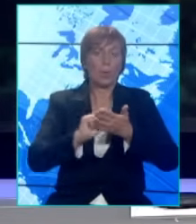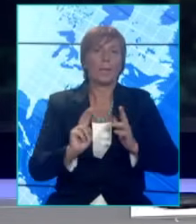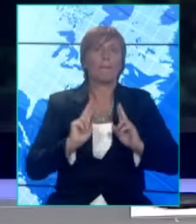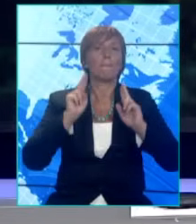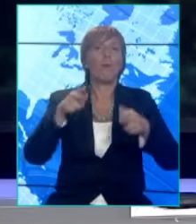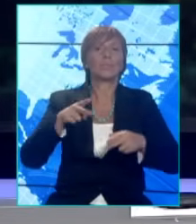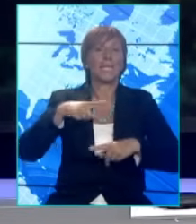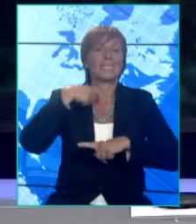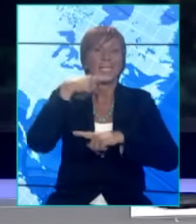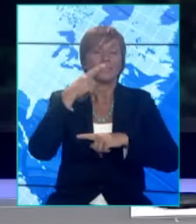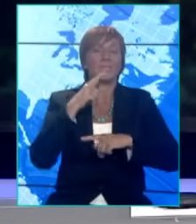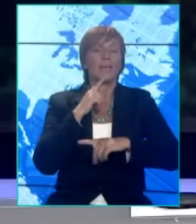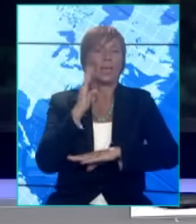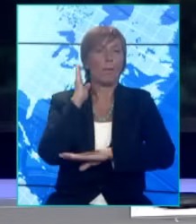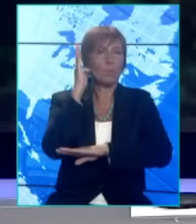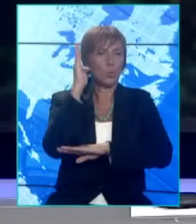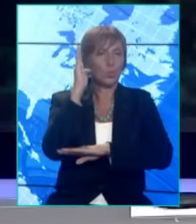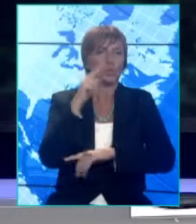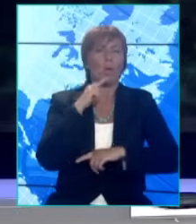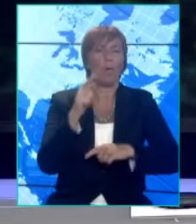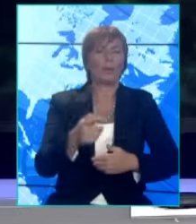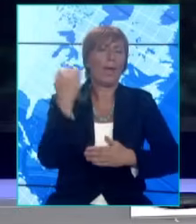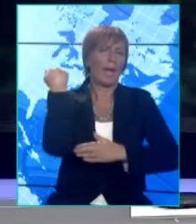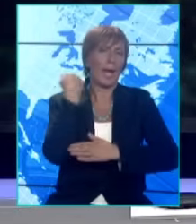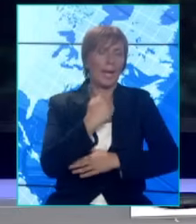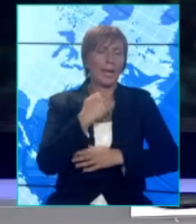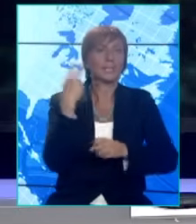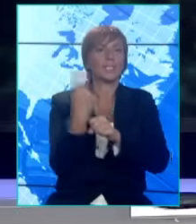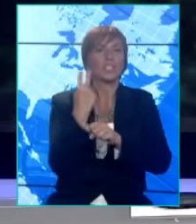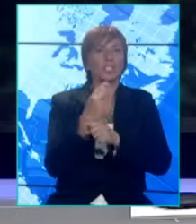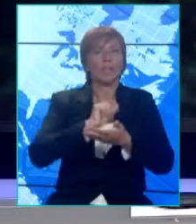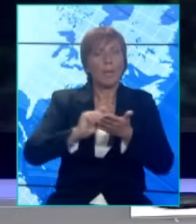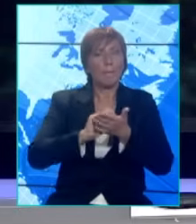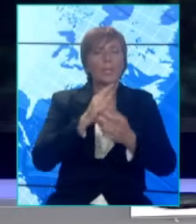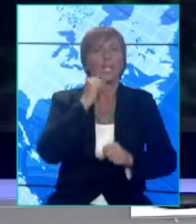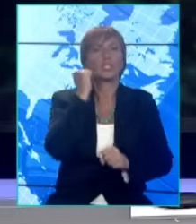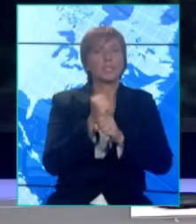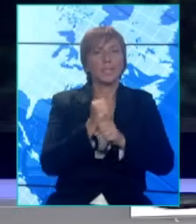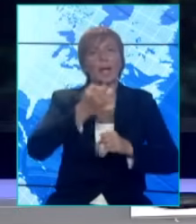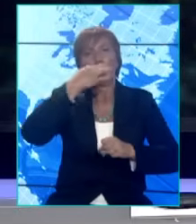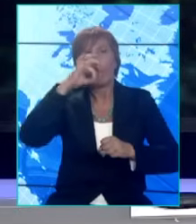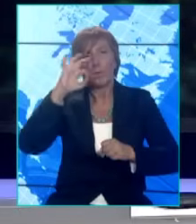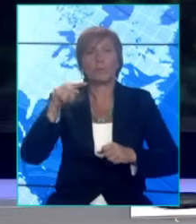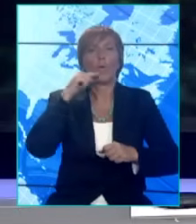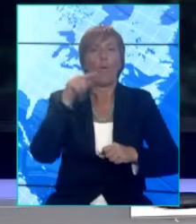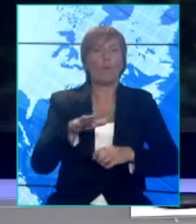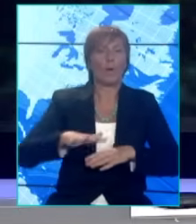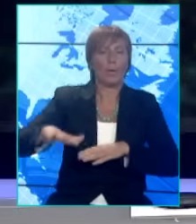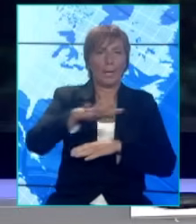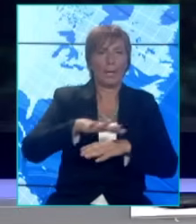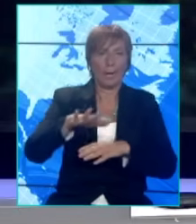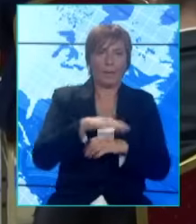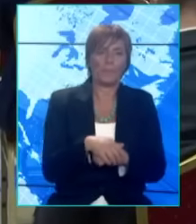potpisana Mostarska izjava za budućnost. Ona je jamstvo zemalja potpisnica da će se raditi na prosperitetu ovog kraja i regije.